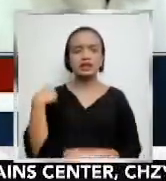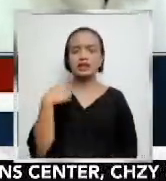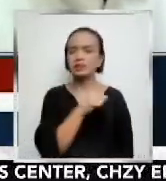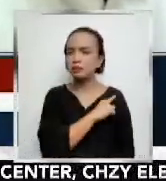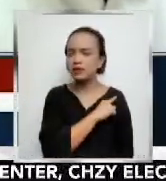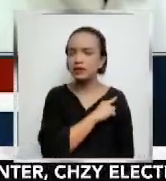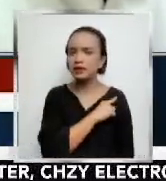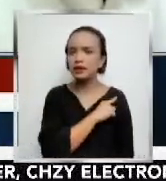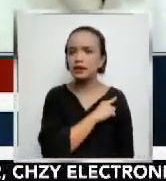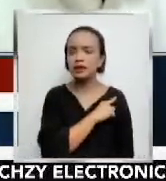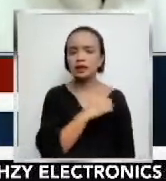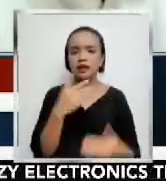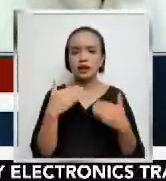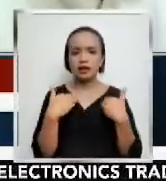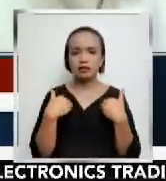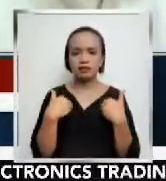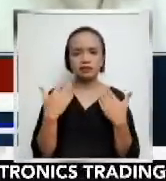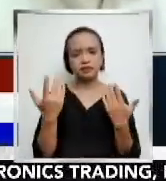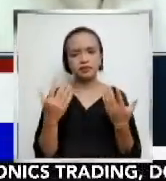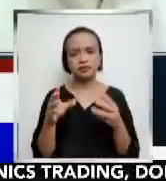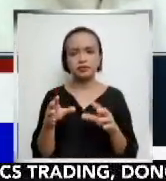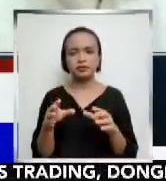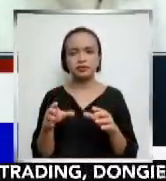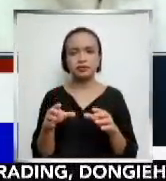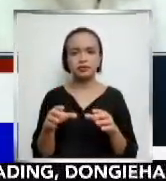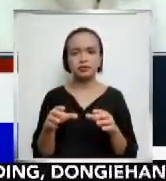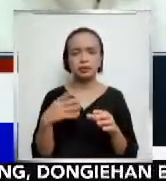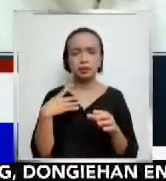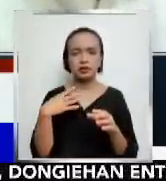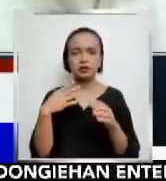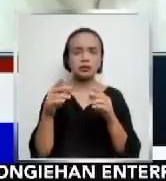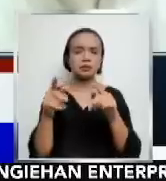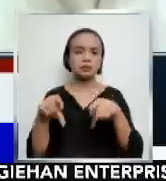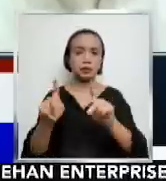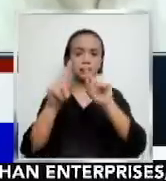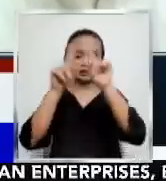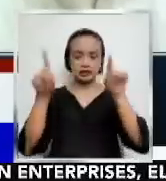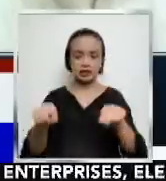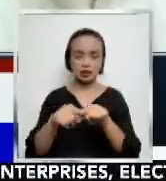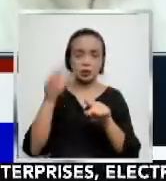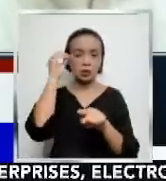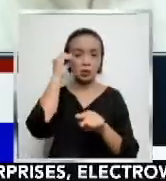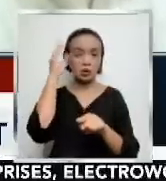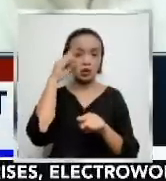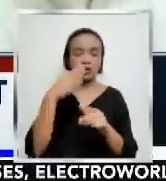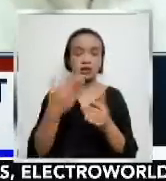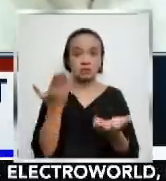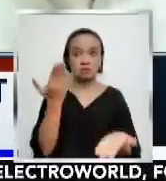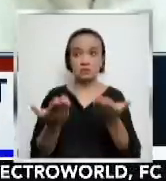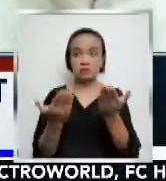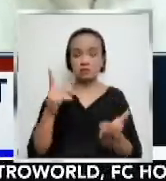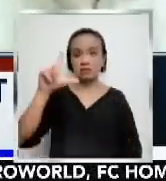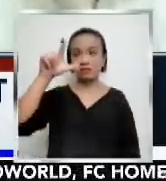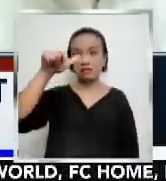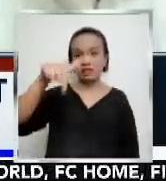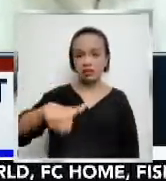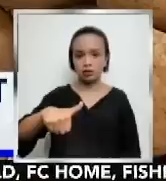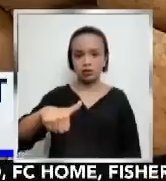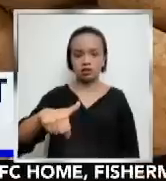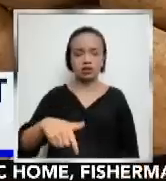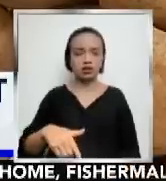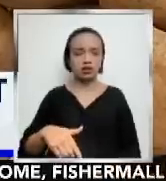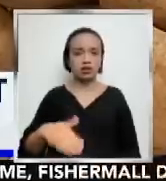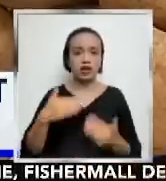ating permit for importation of onions kasi baka mamaya niyan, andyan sa paligid yung mga